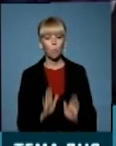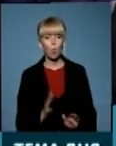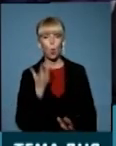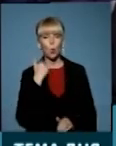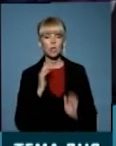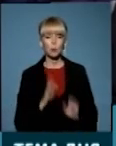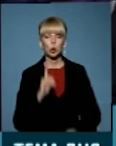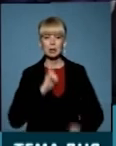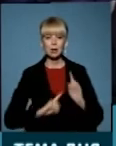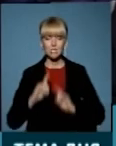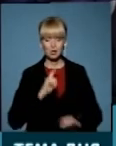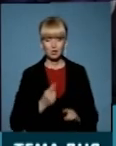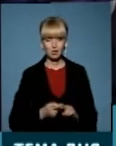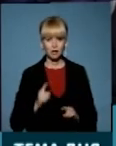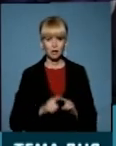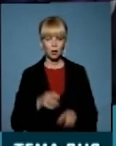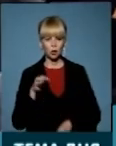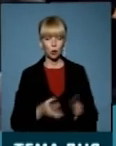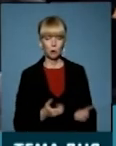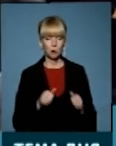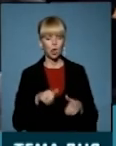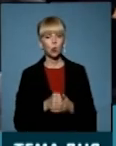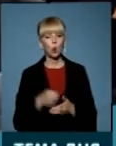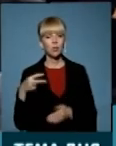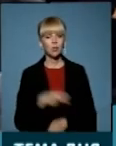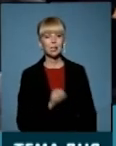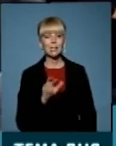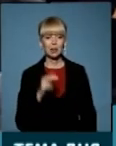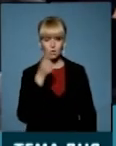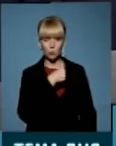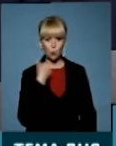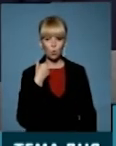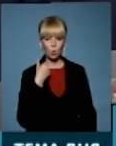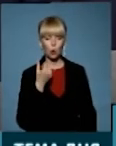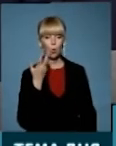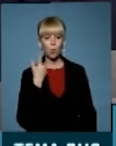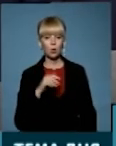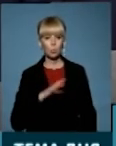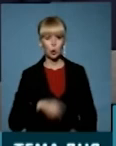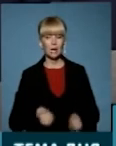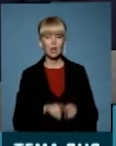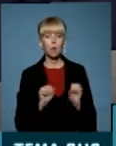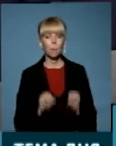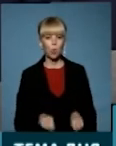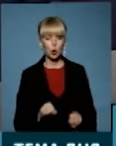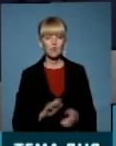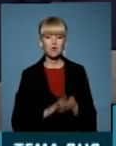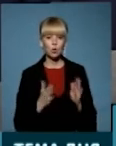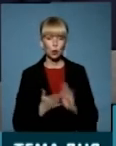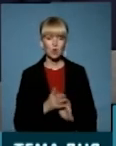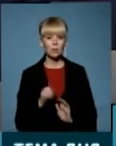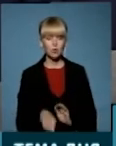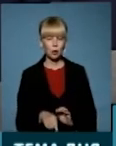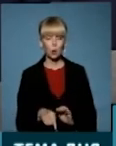коли буде засідання, це суд приймає рішення. А от до 2013 року, коли були такі можливості, ситуація в